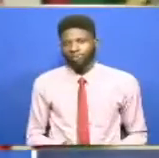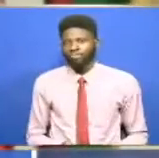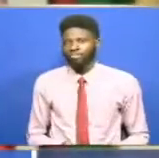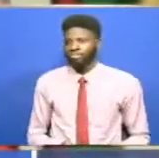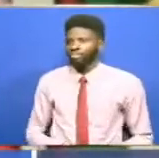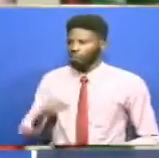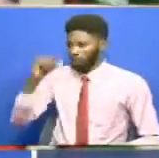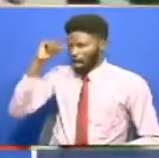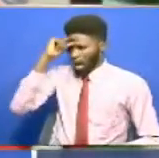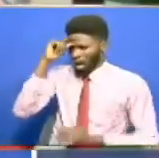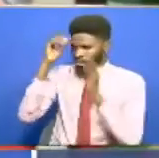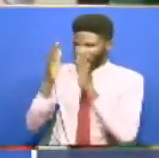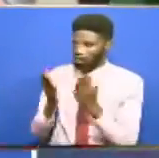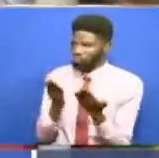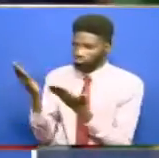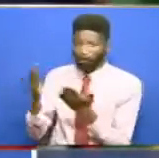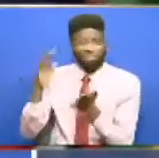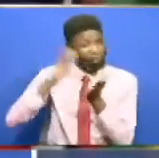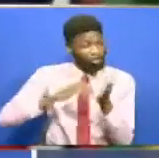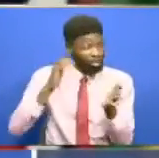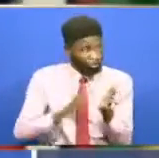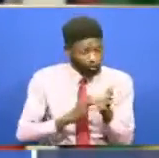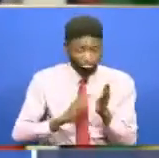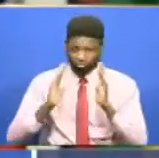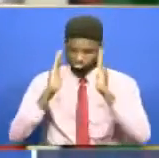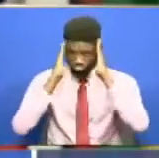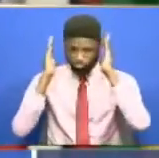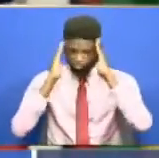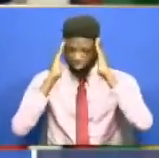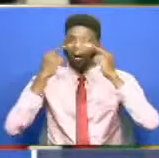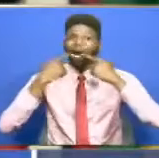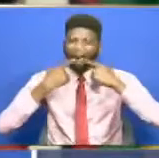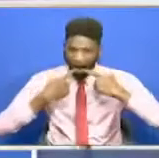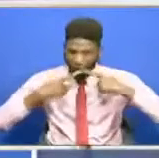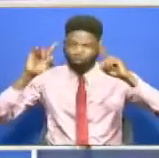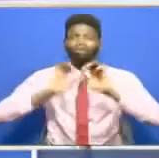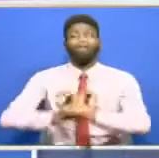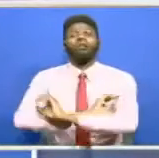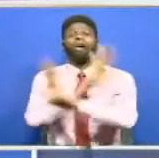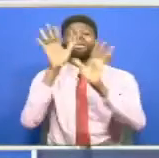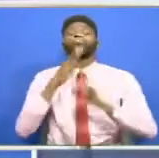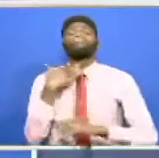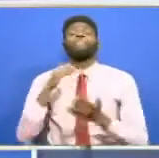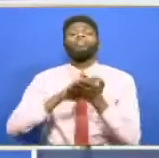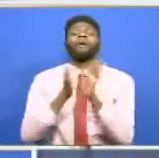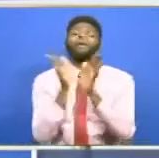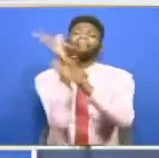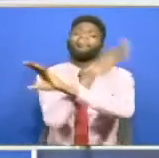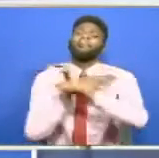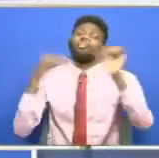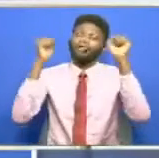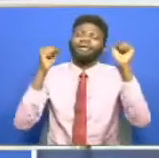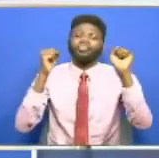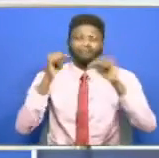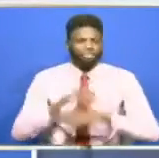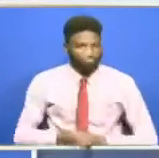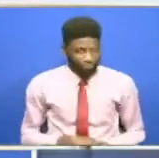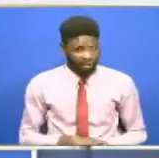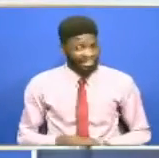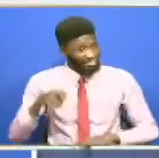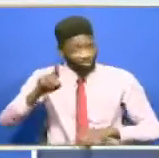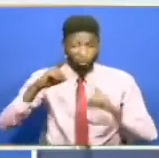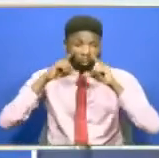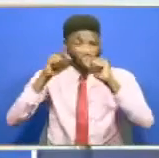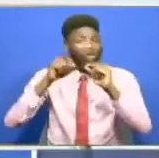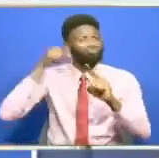Gavana wa kaunti ya Machakos Dr. Alfred Mutua amezindua azma yake ya kuwania urais. Dr. Mutua amesema atagombea kiti cha